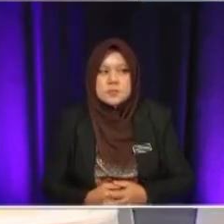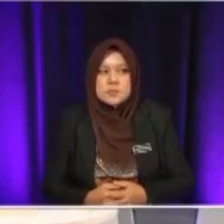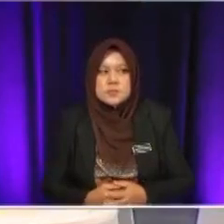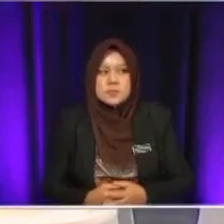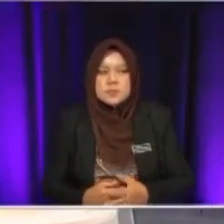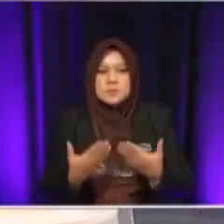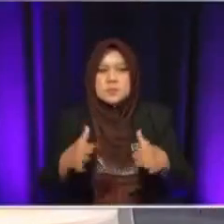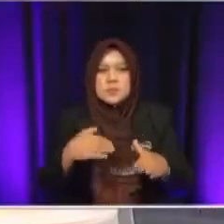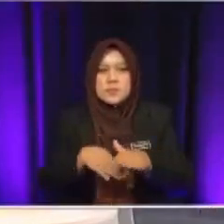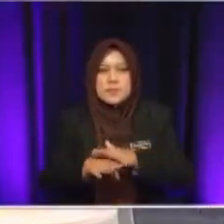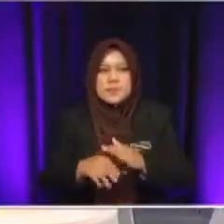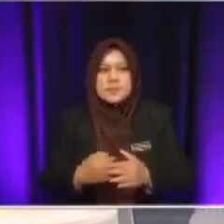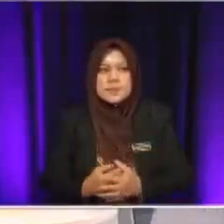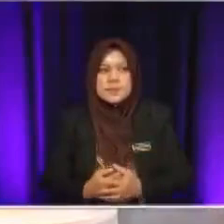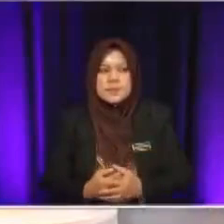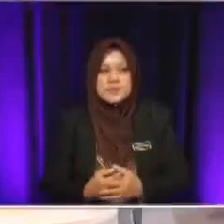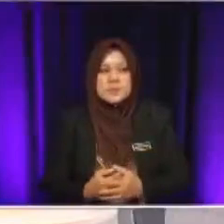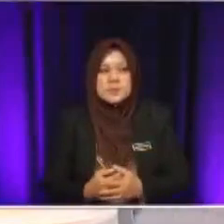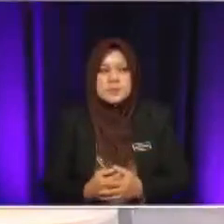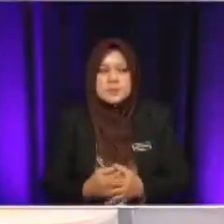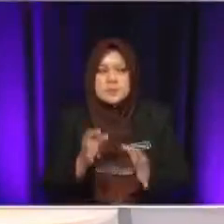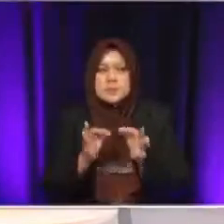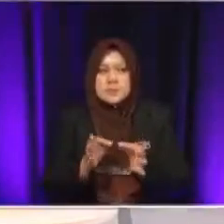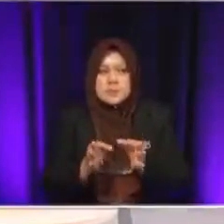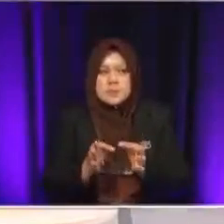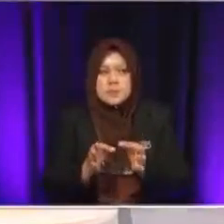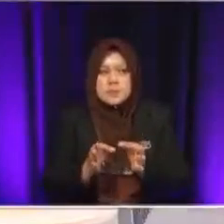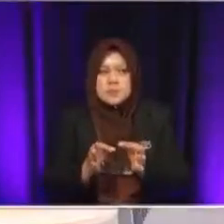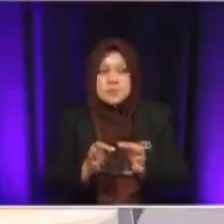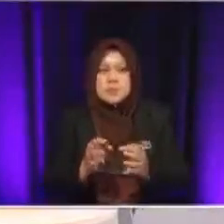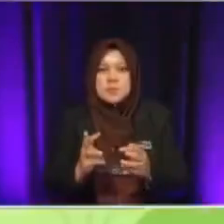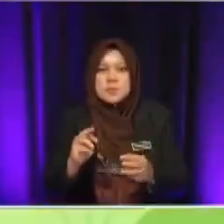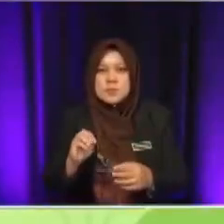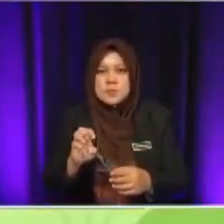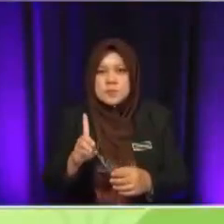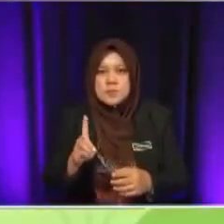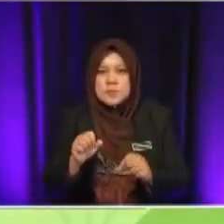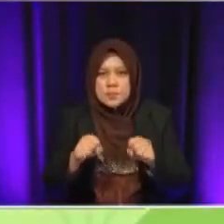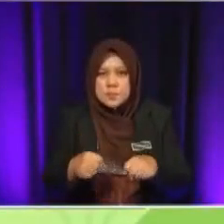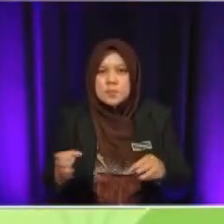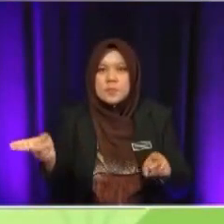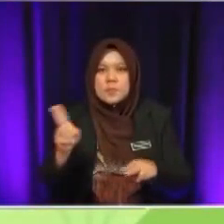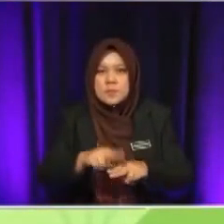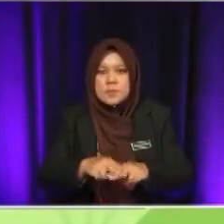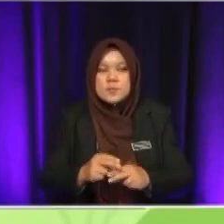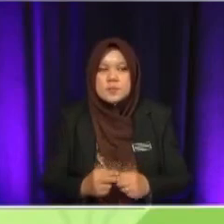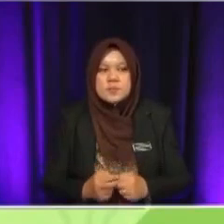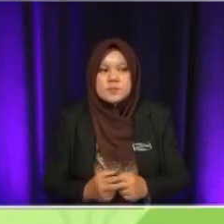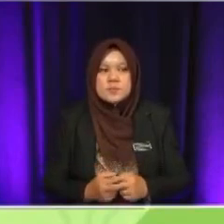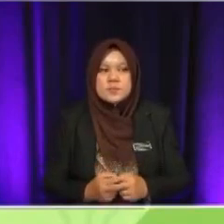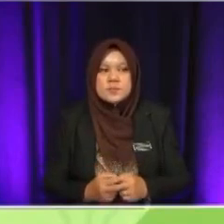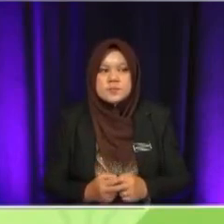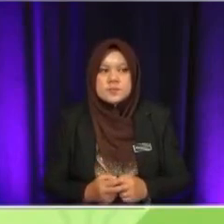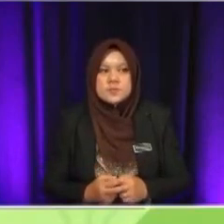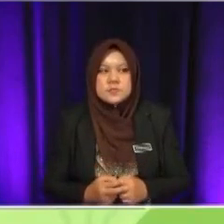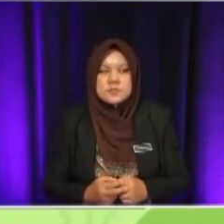dah masuk. Okey. Okey. Kalau medium kita tak cukup, kita boleh tambah lagi bahagian atas . Macam saya